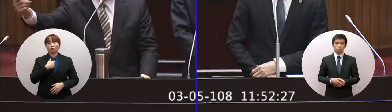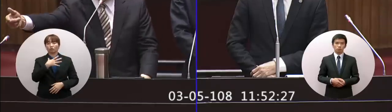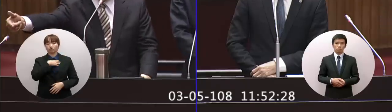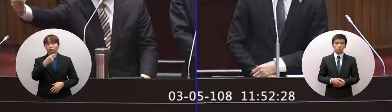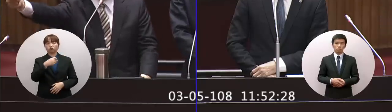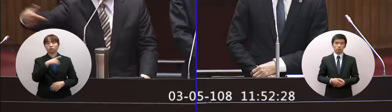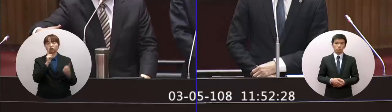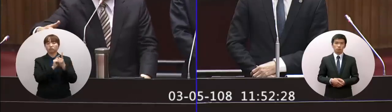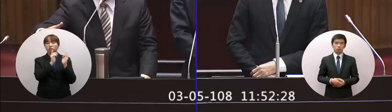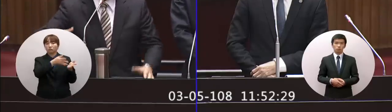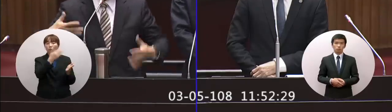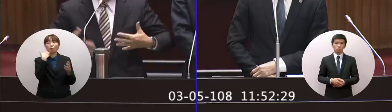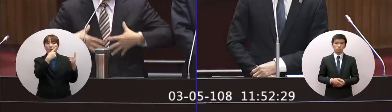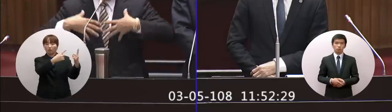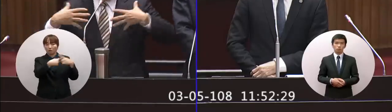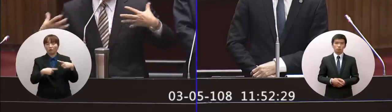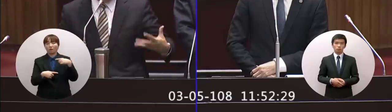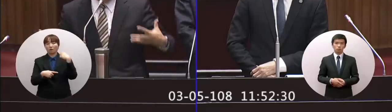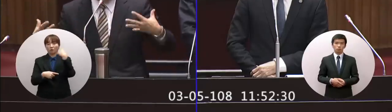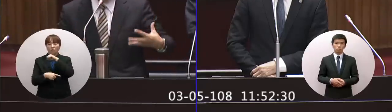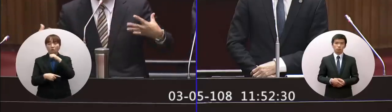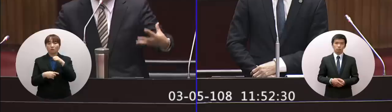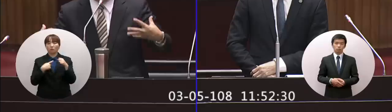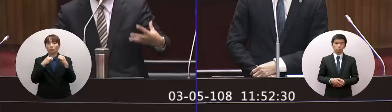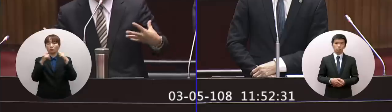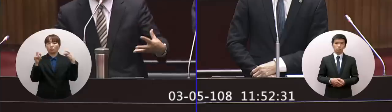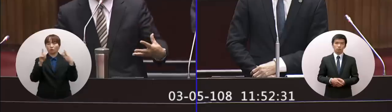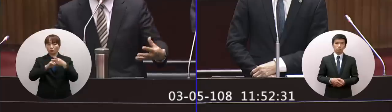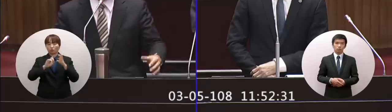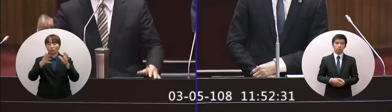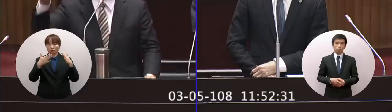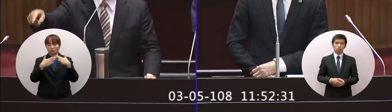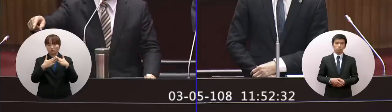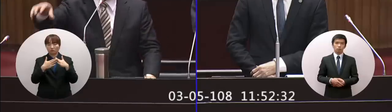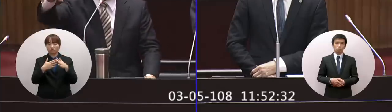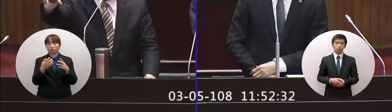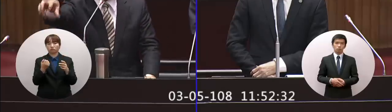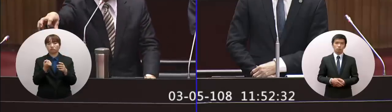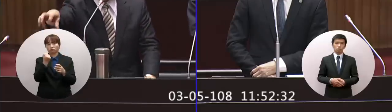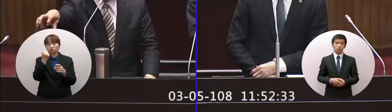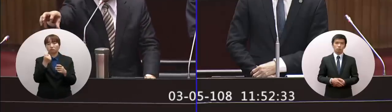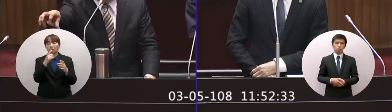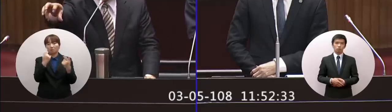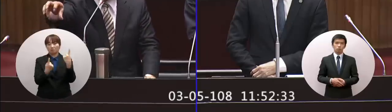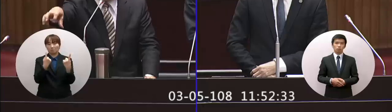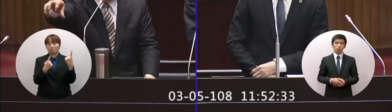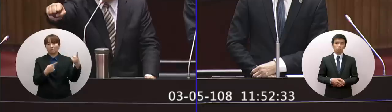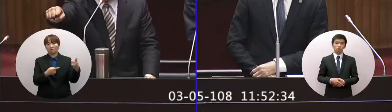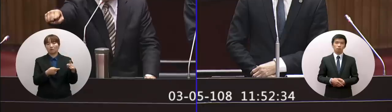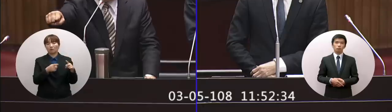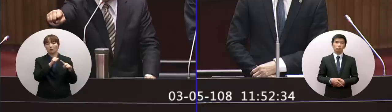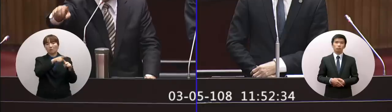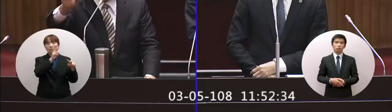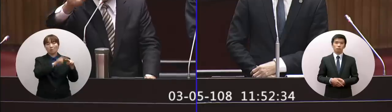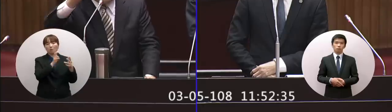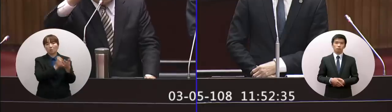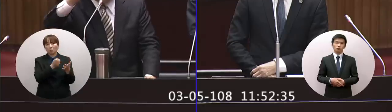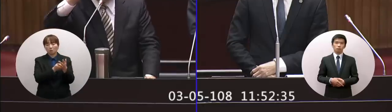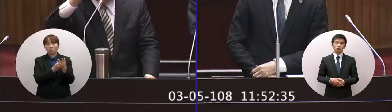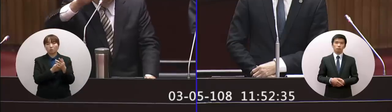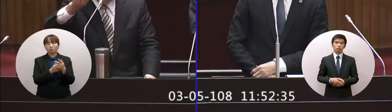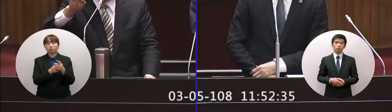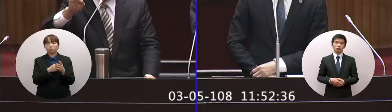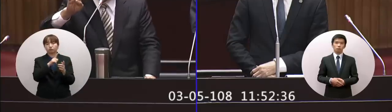你。就是讲，你来，我是民主开放这个力量，比你了统治严肃，